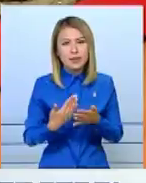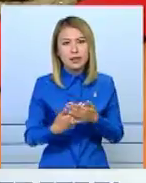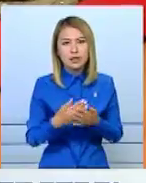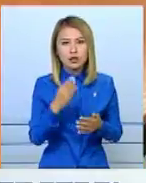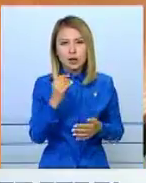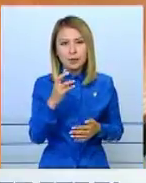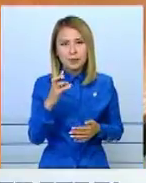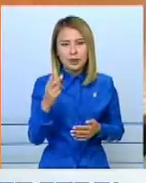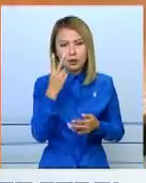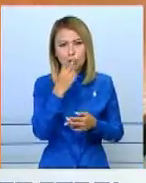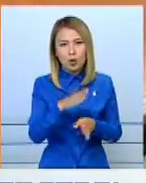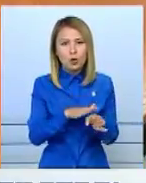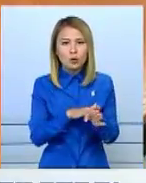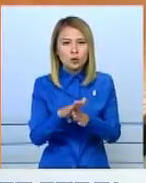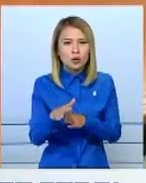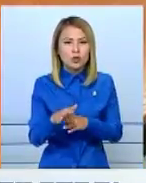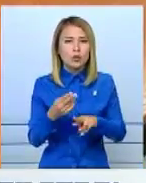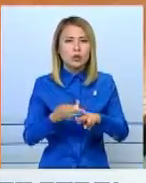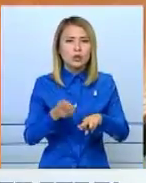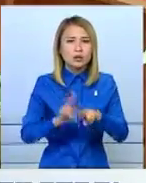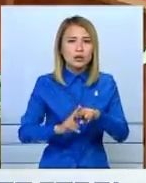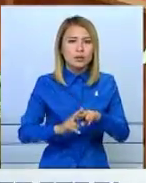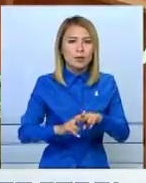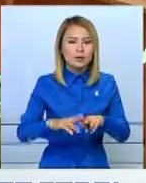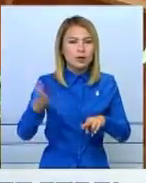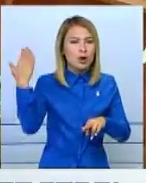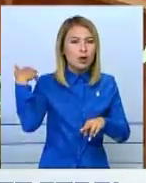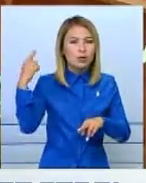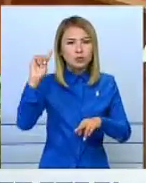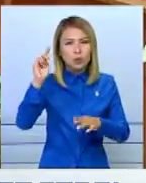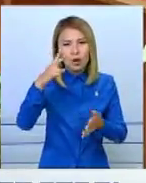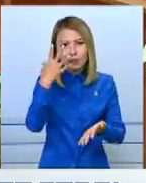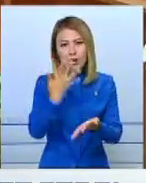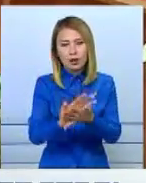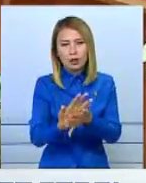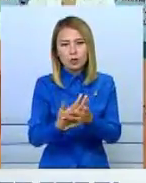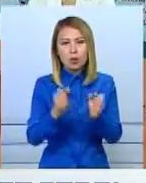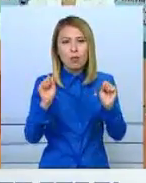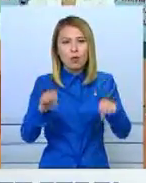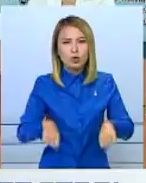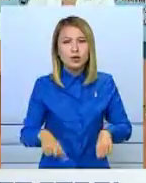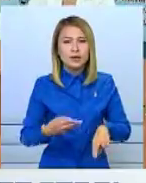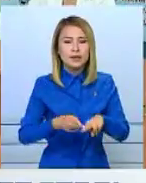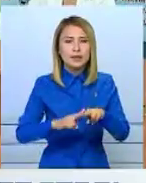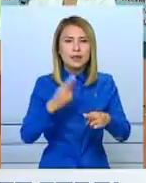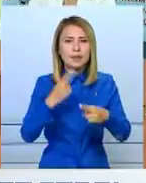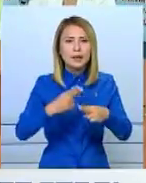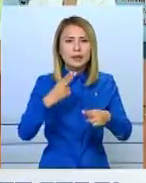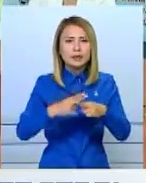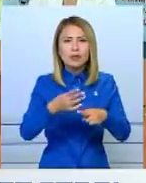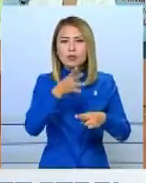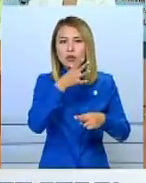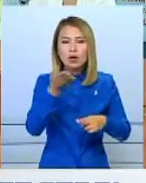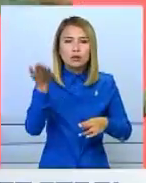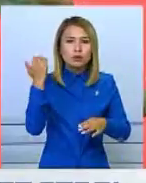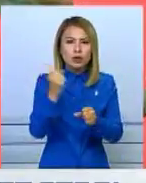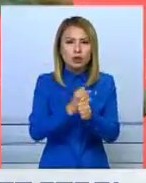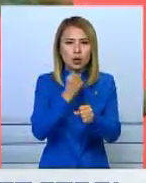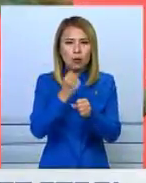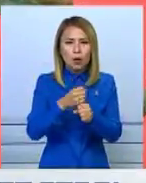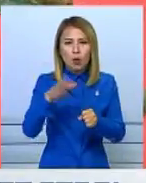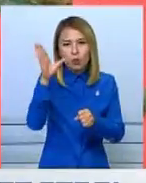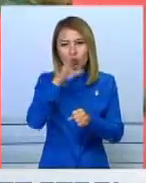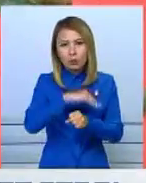мына жебе толы қорамсақ жаугершілік заманның куәсі ғана емес, сол дәуірдегі темірден түйін түйе